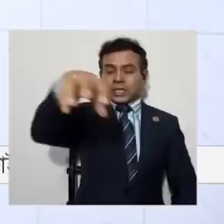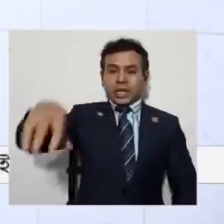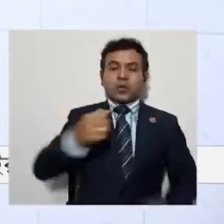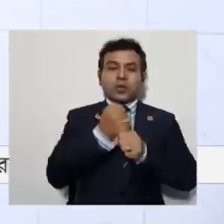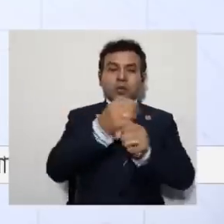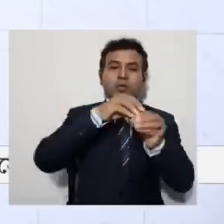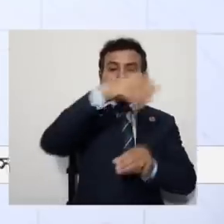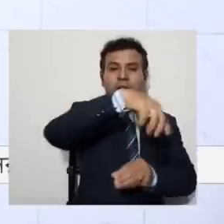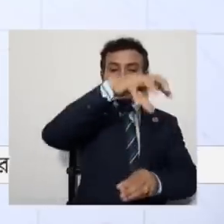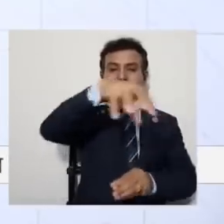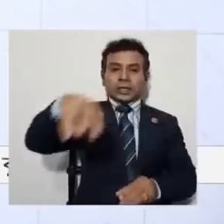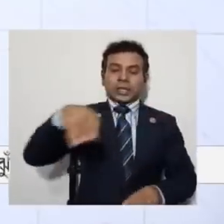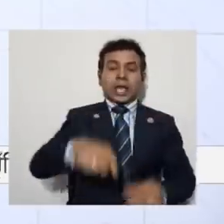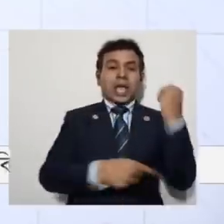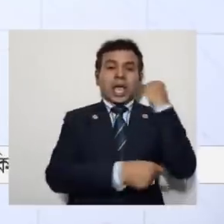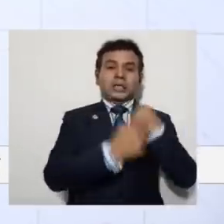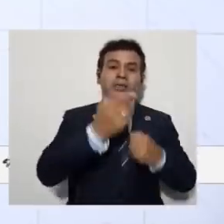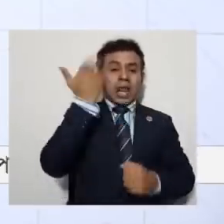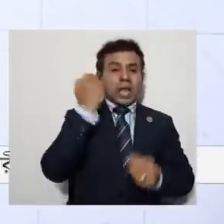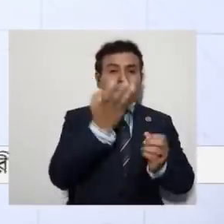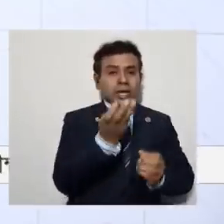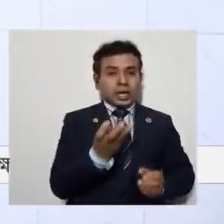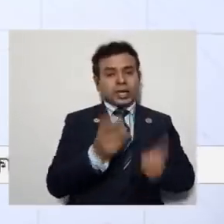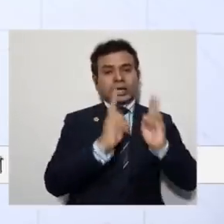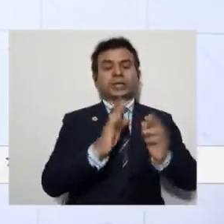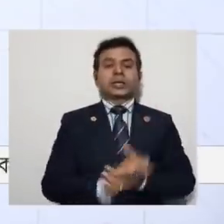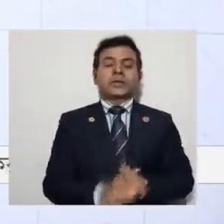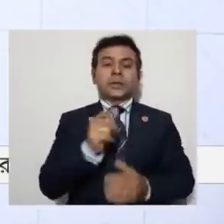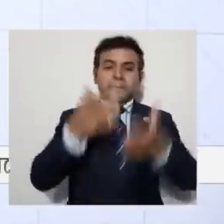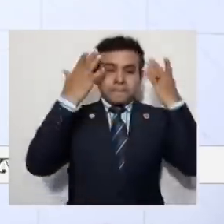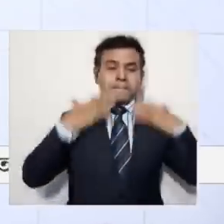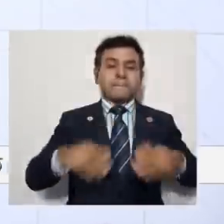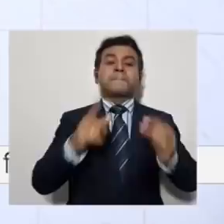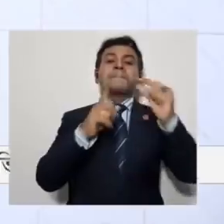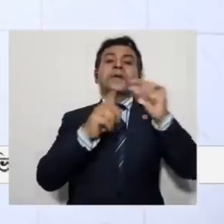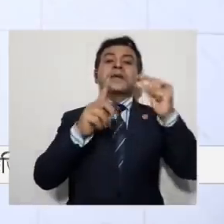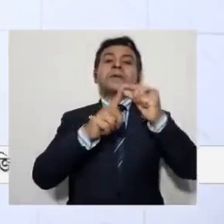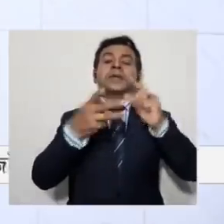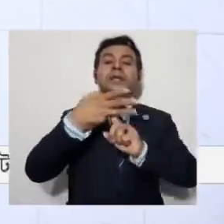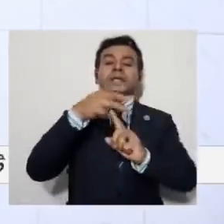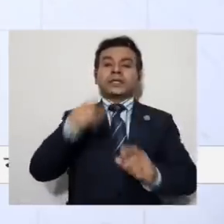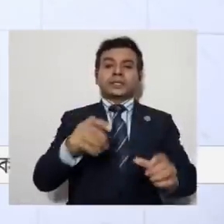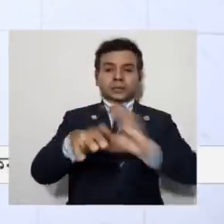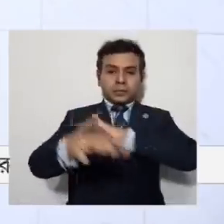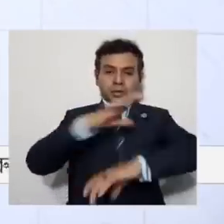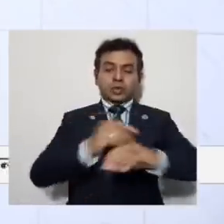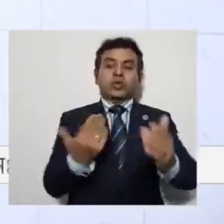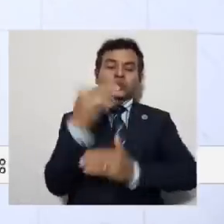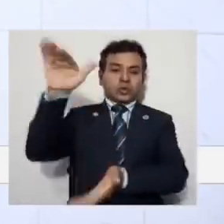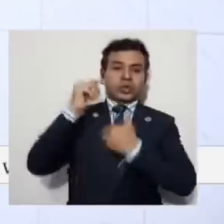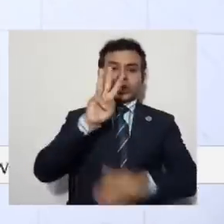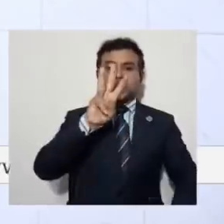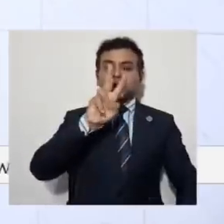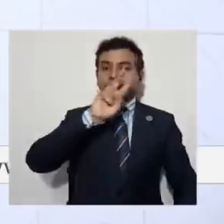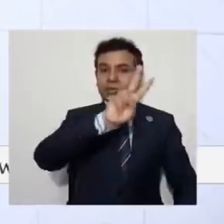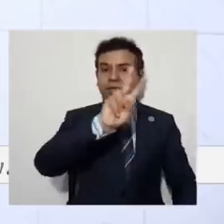আমাদের যেসব প্রতিষ্ঠান সারা জেলা, উপজেলা এবং আছে, সেগুলোরও কোনো তারতম্য হয় নাই, একই রকম আছে। আমাদের ব্যক্তিগত সুরক্ষা